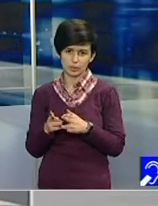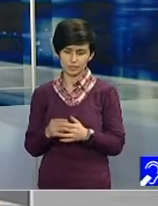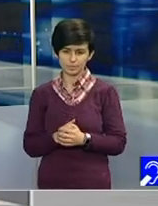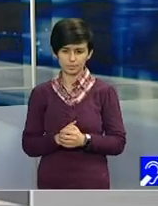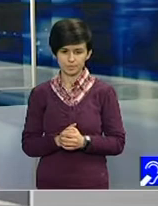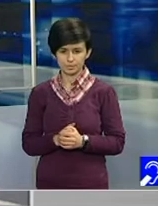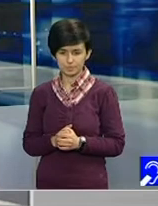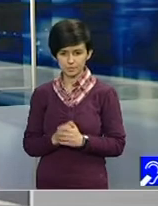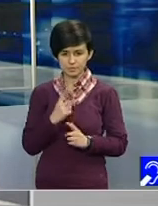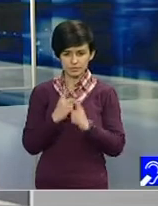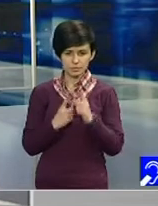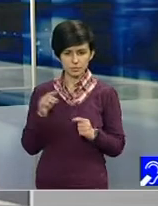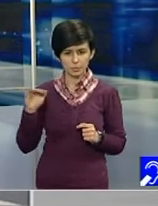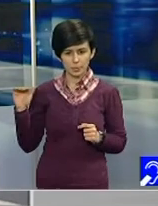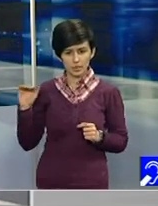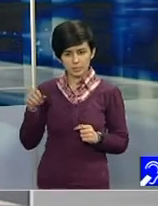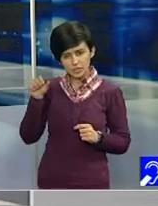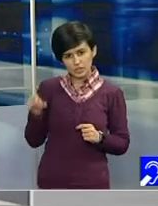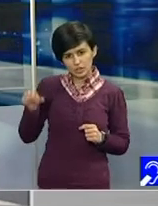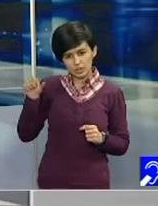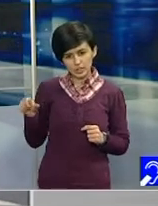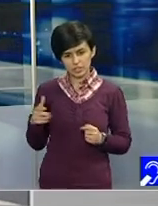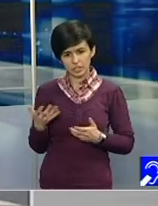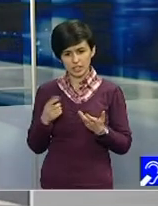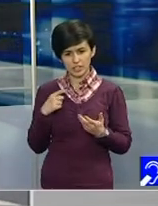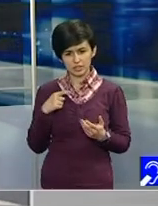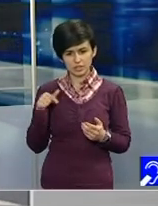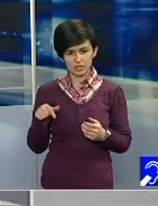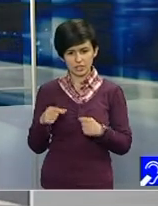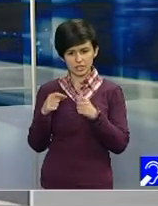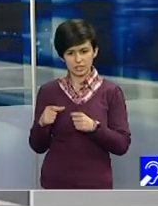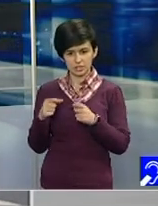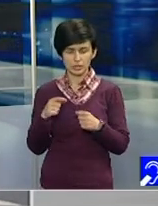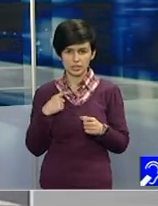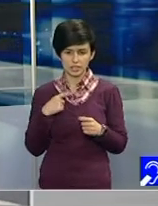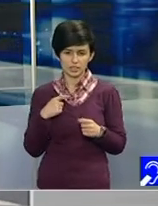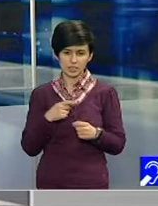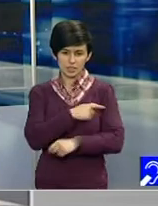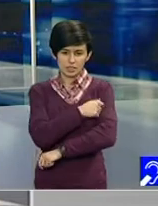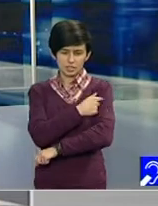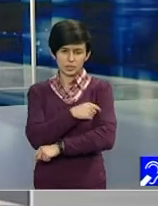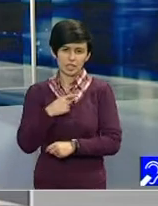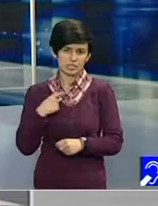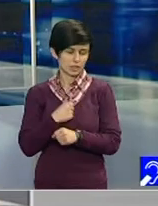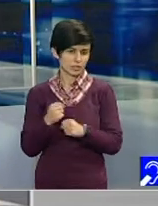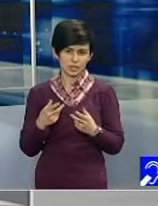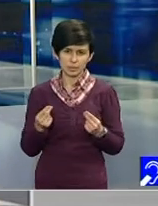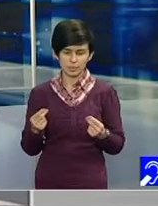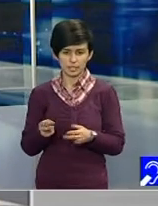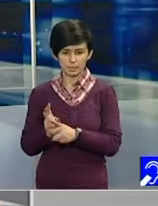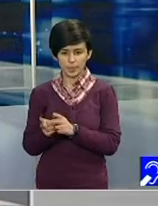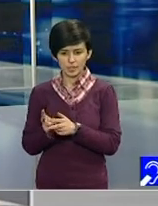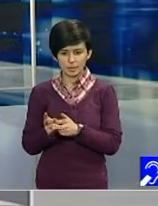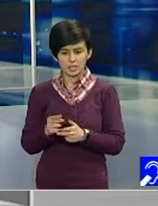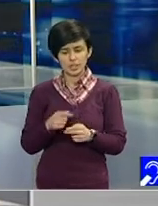un copil sau o persoană aflată într-o astfel de situație se află în spital, sunt într-adevăr foarte multe tratamente medicale la care